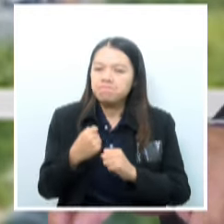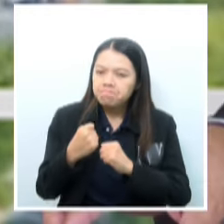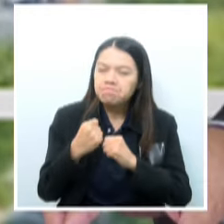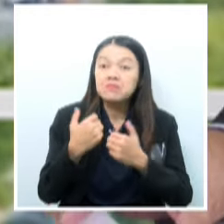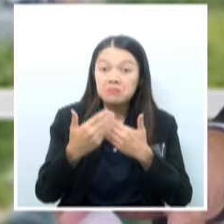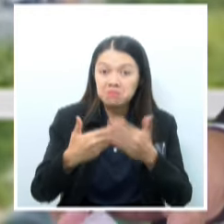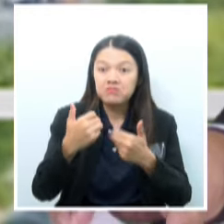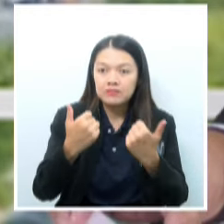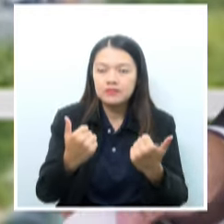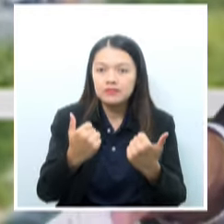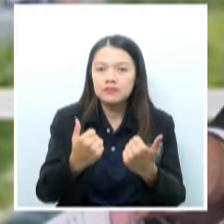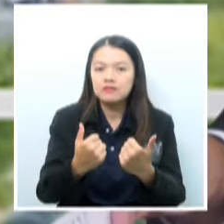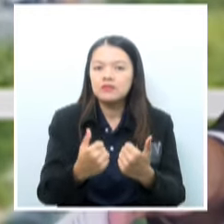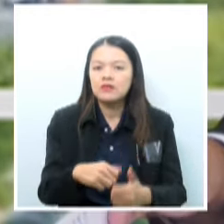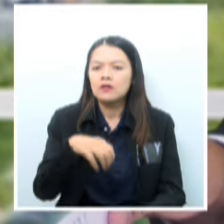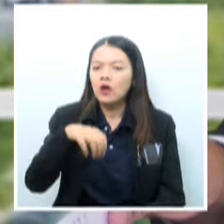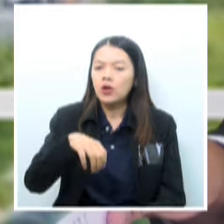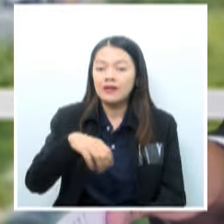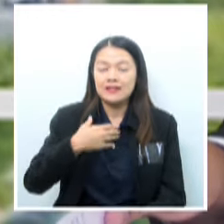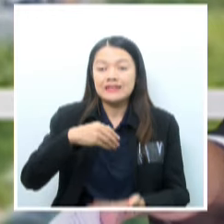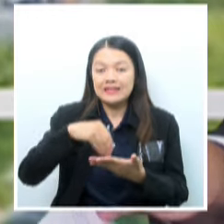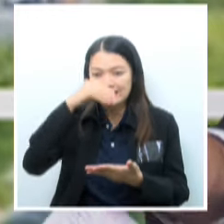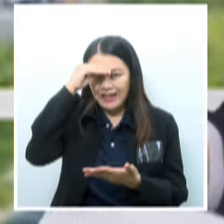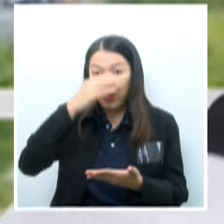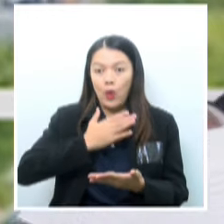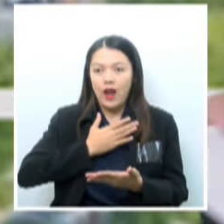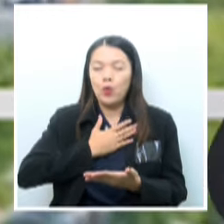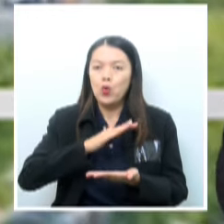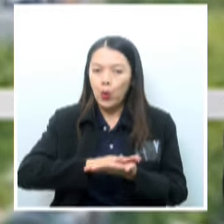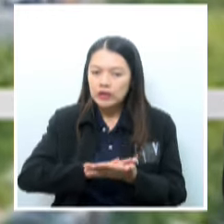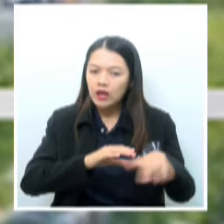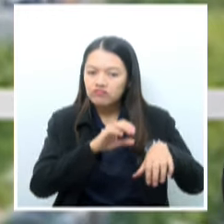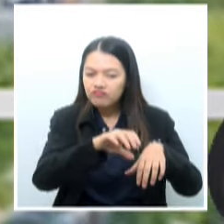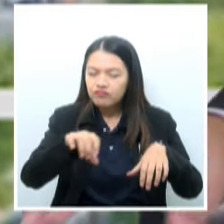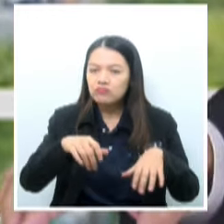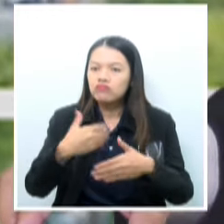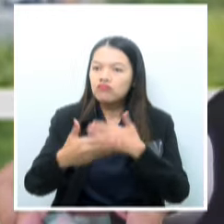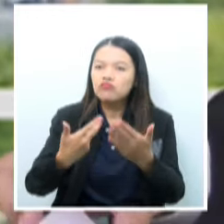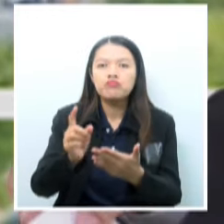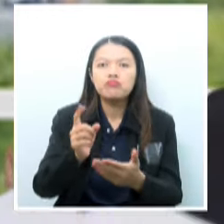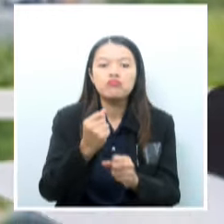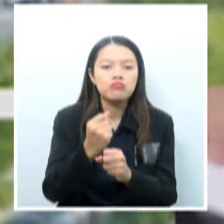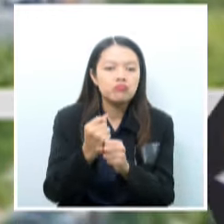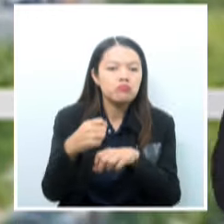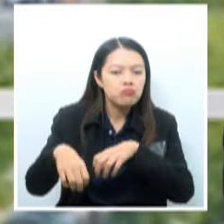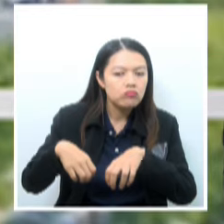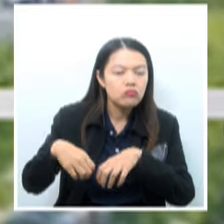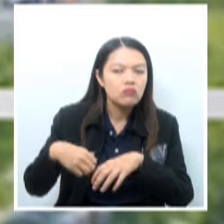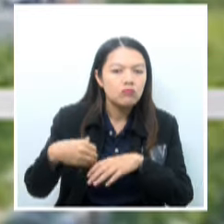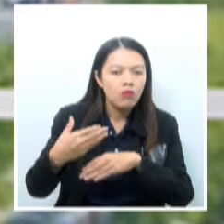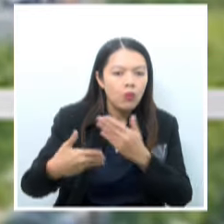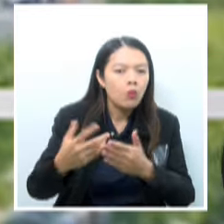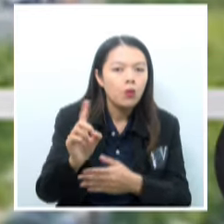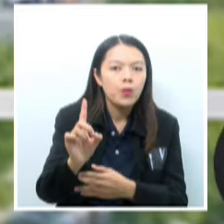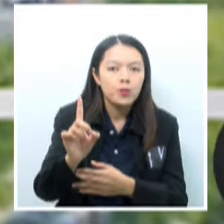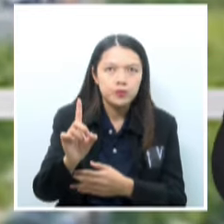อนนี้ค่ะในเขตพื้นที่การศึกษาเรานะคะสถานศึกษาของเราอะค่ะได้มีการขับเคลื่อนดำเนินการนะคะและมีความคืบหน้าอย่